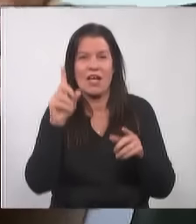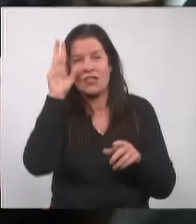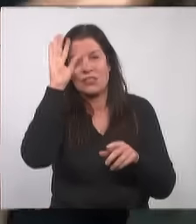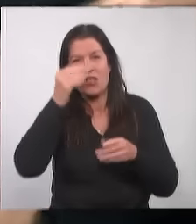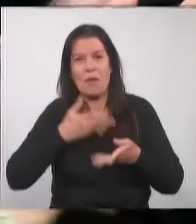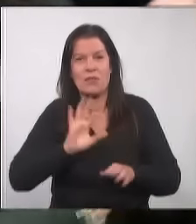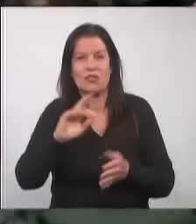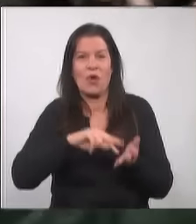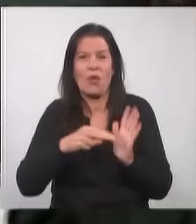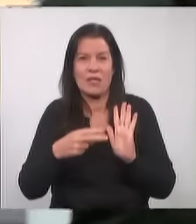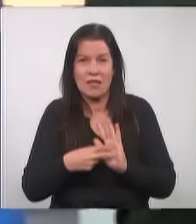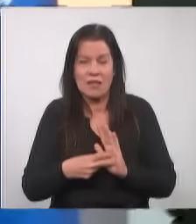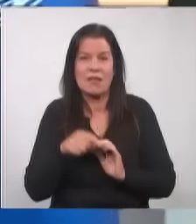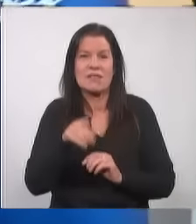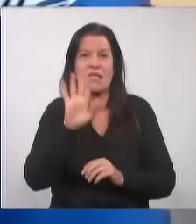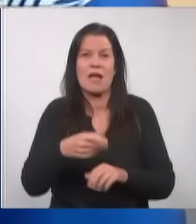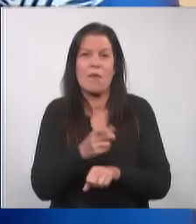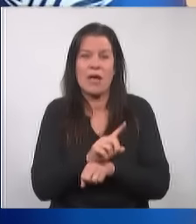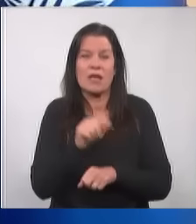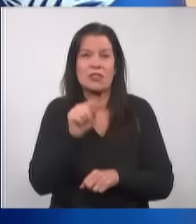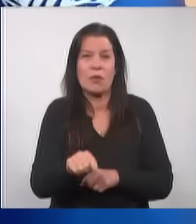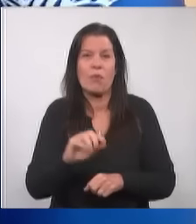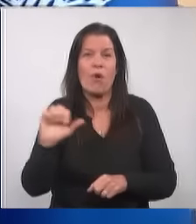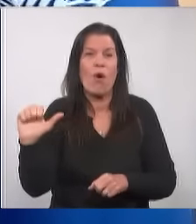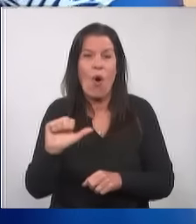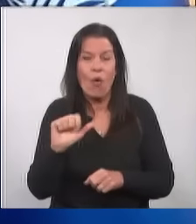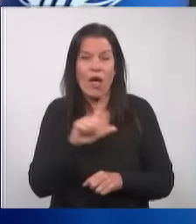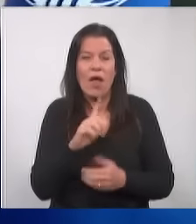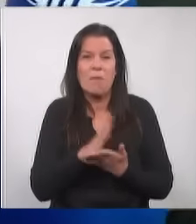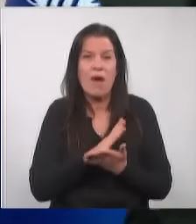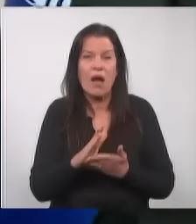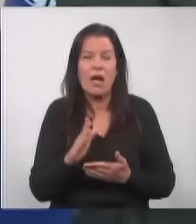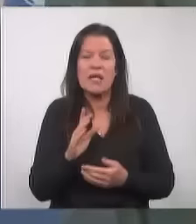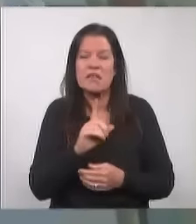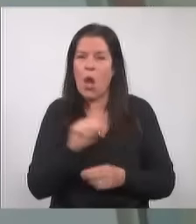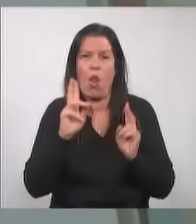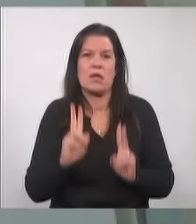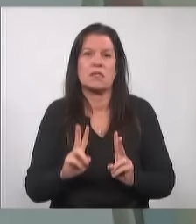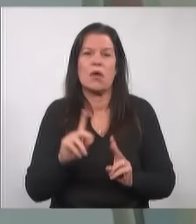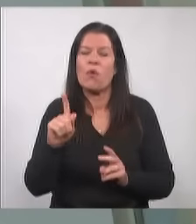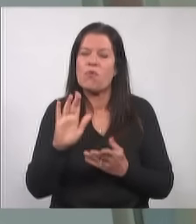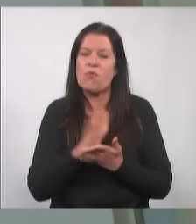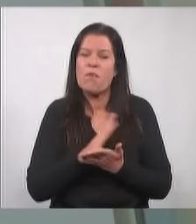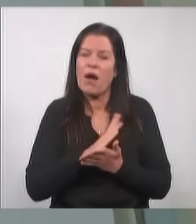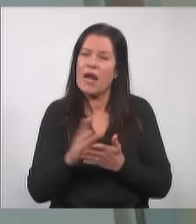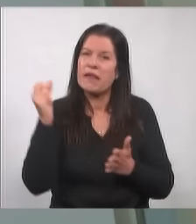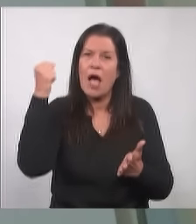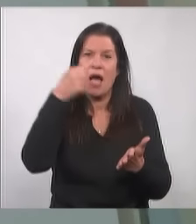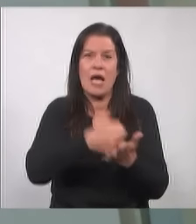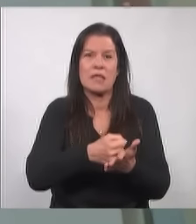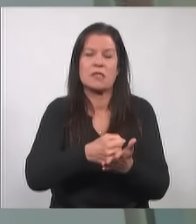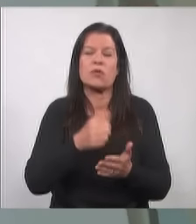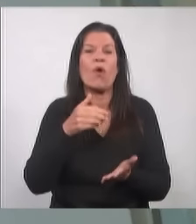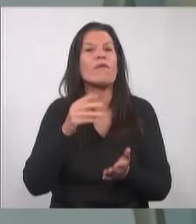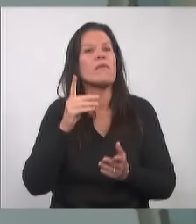זה גם הרגע שבו אורל מחליט שלו לעצור. להפך, ללכת עד הסוף. ללכת בדרכו, בדרך של